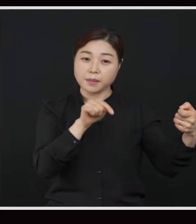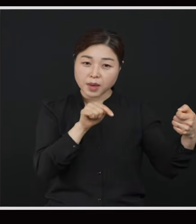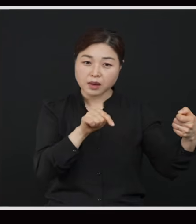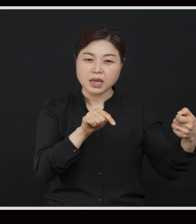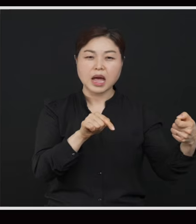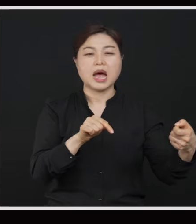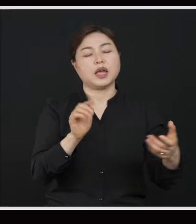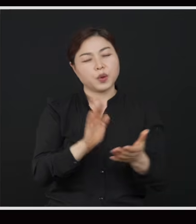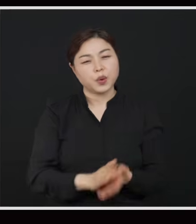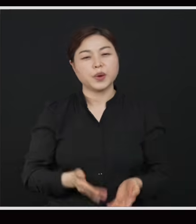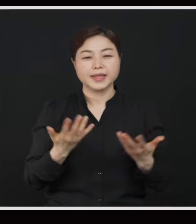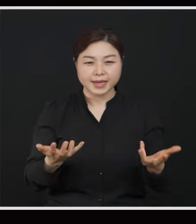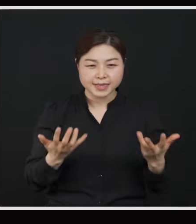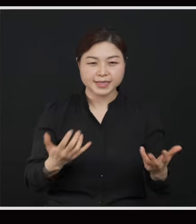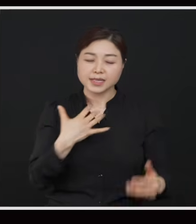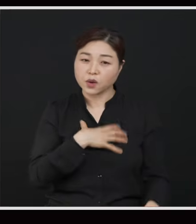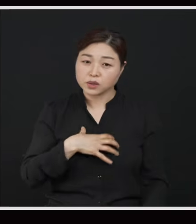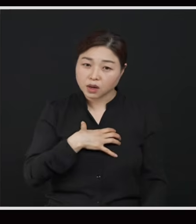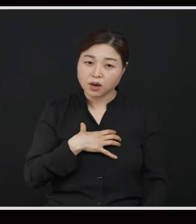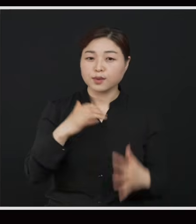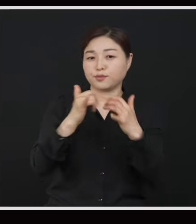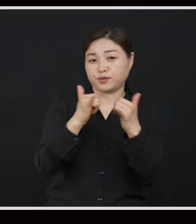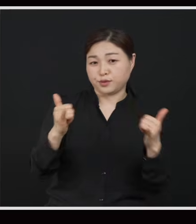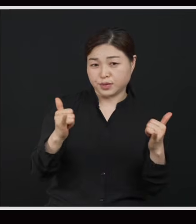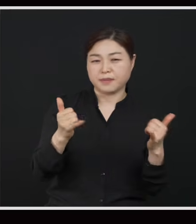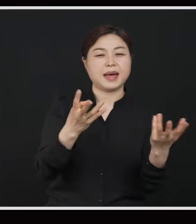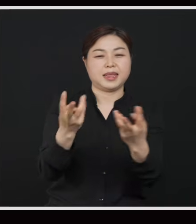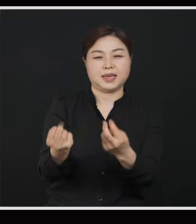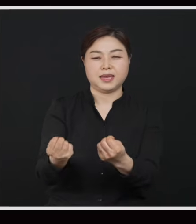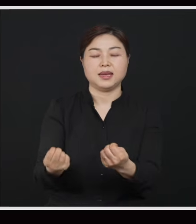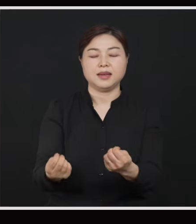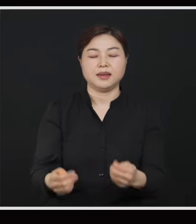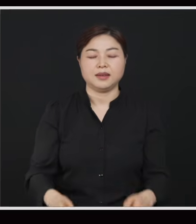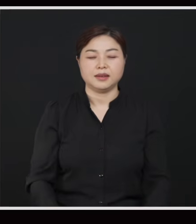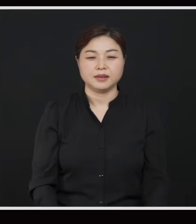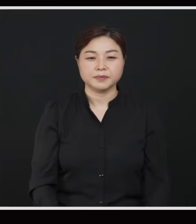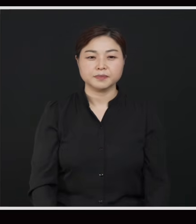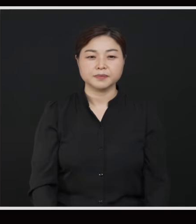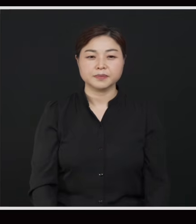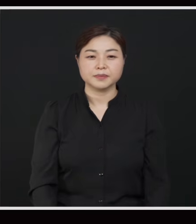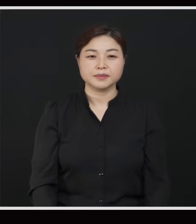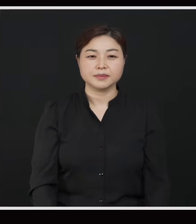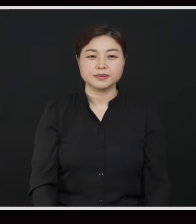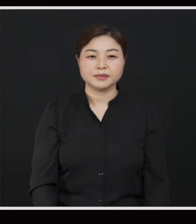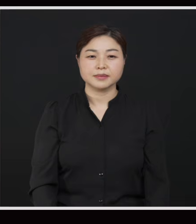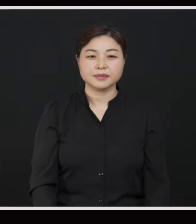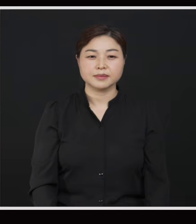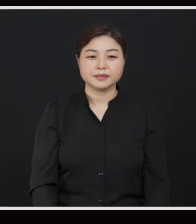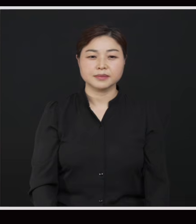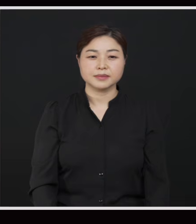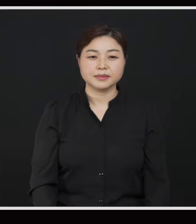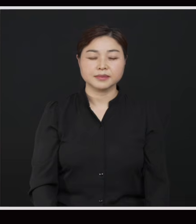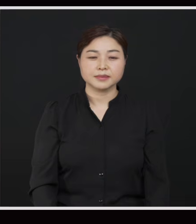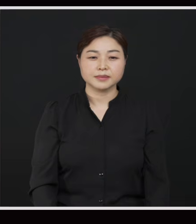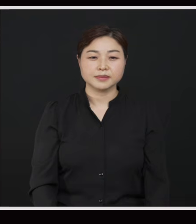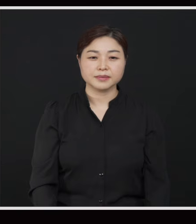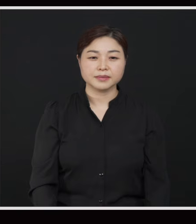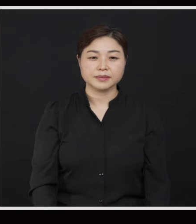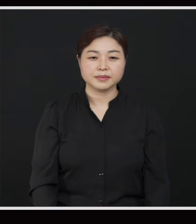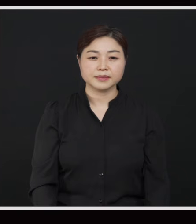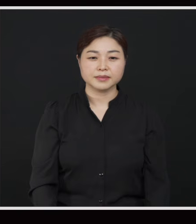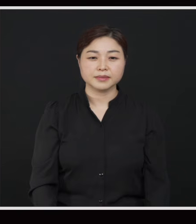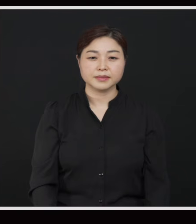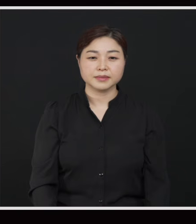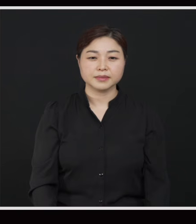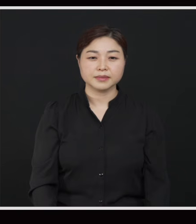그러면 그래도 아이고 어떡하지 하고서 걱정하시는 분들이 우리 사회에 꽤 있어요. 예.